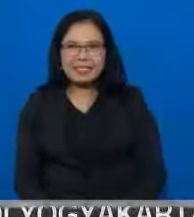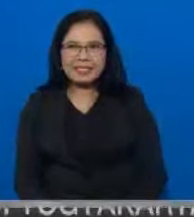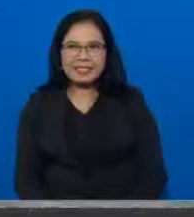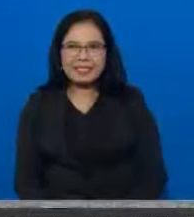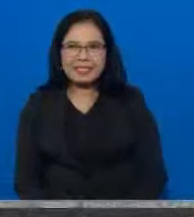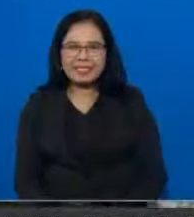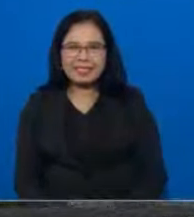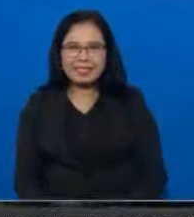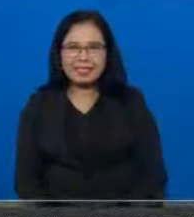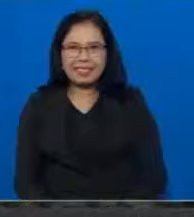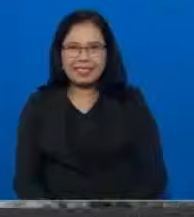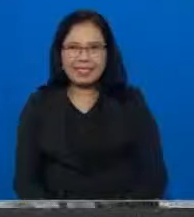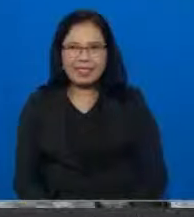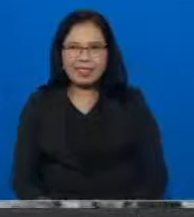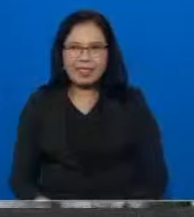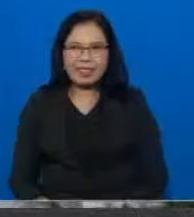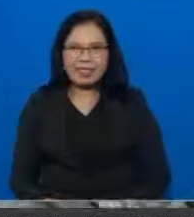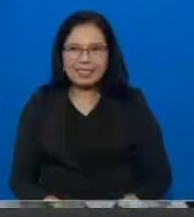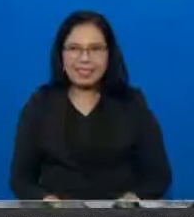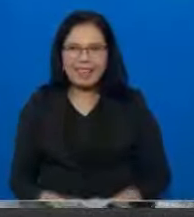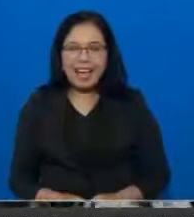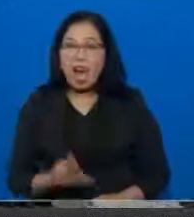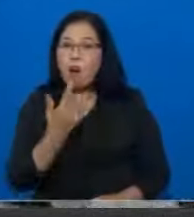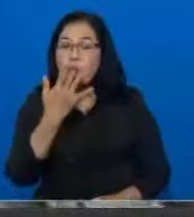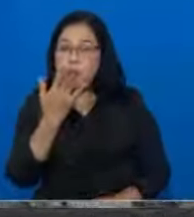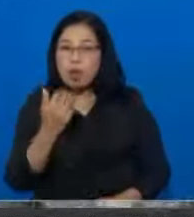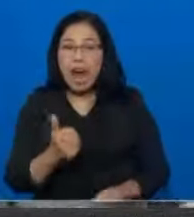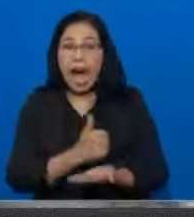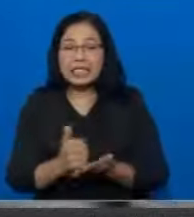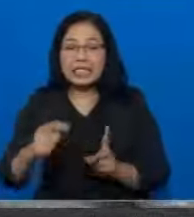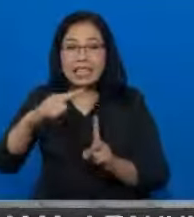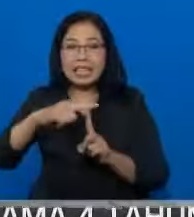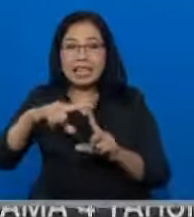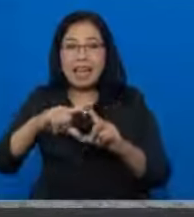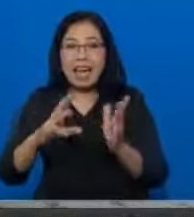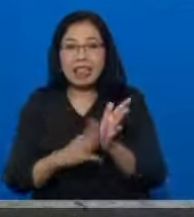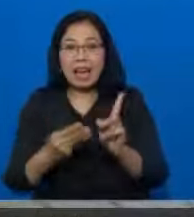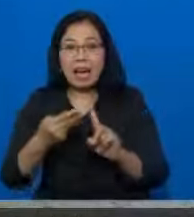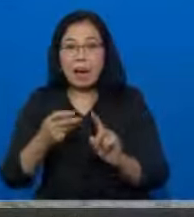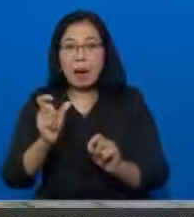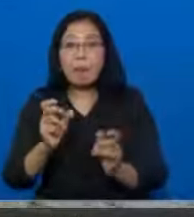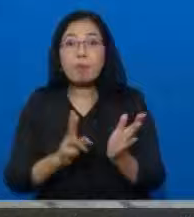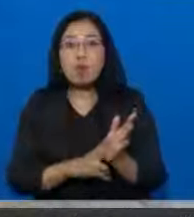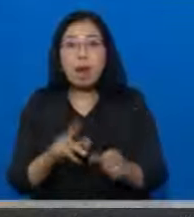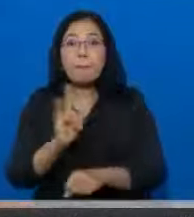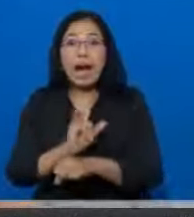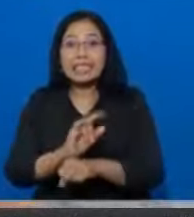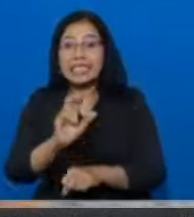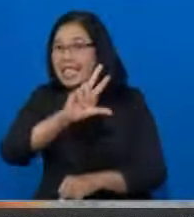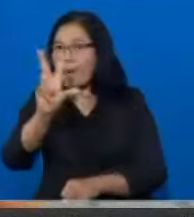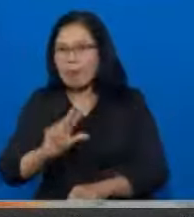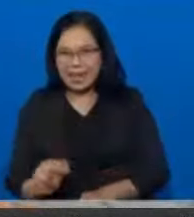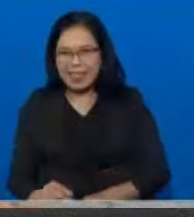Bagaimana? Anda tertarik mencicipi bubur khas Tambun? Yan Fernando di Bagus Yogyakarta, Bekasi, Jawa Barat.